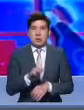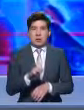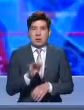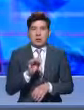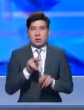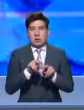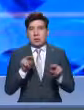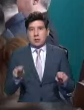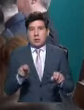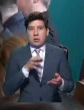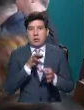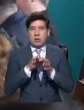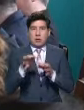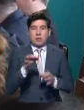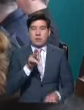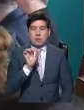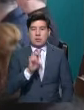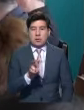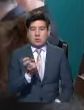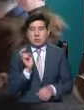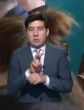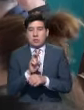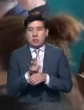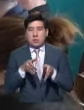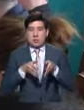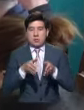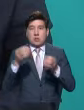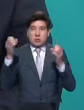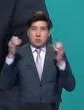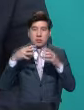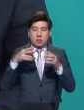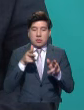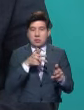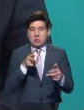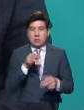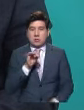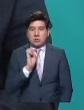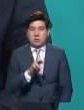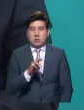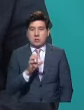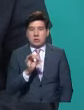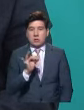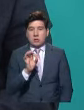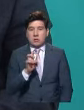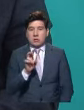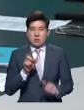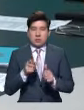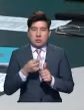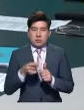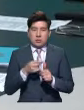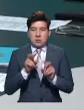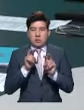облыстық филиалына жүгінді. Осылайша көшелердің жарықтандыру жүйесін бақылайтын Digital Security серіктестігінің мамандары тексеру